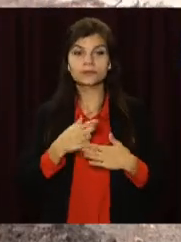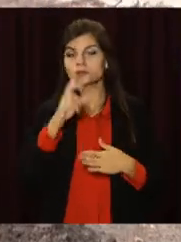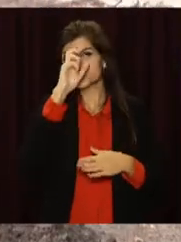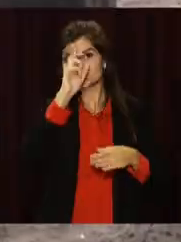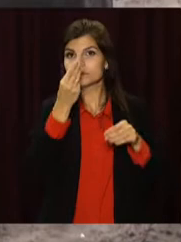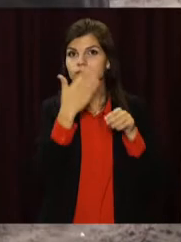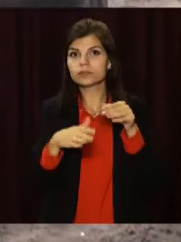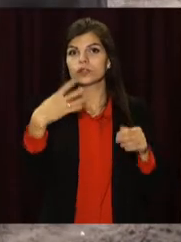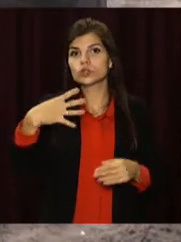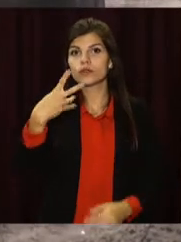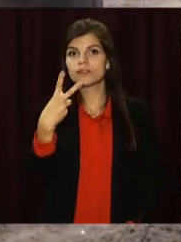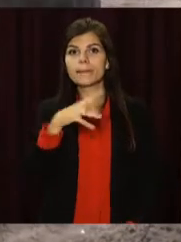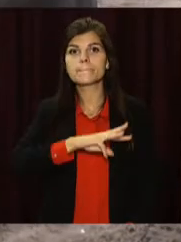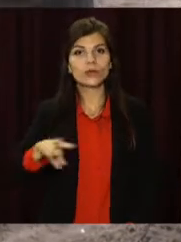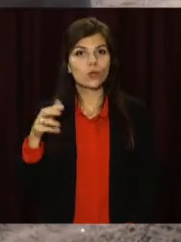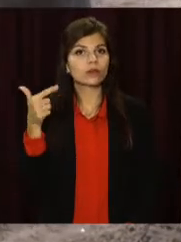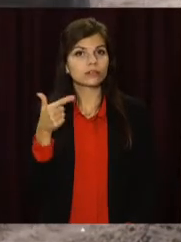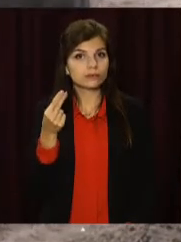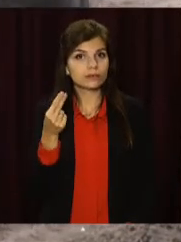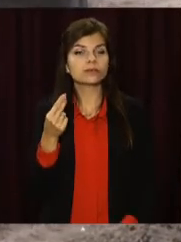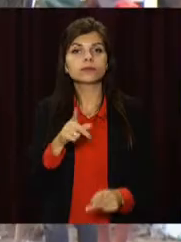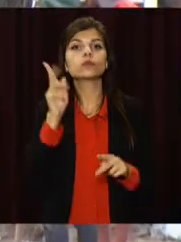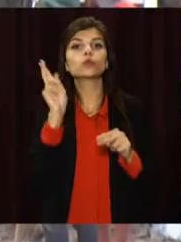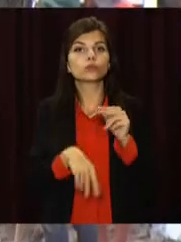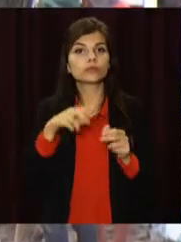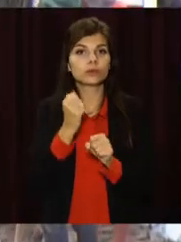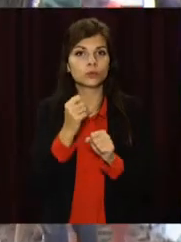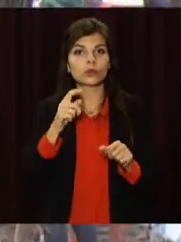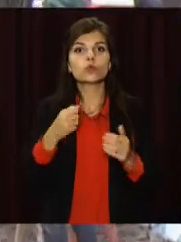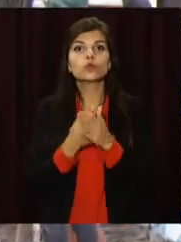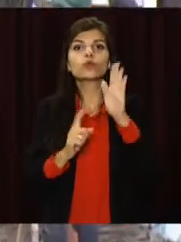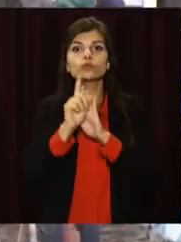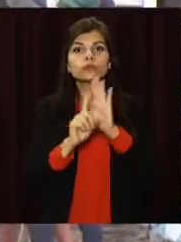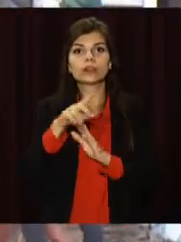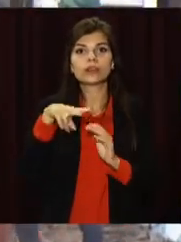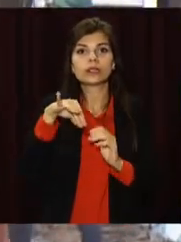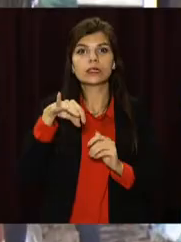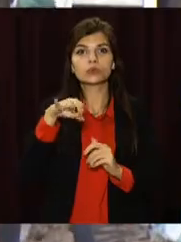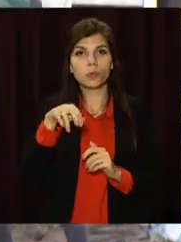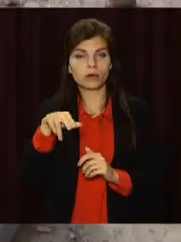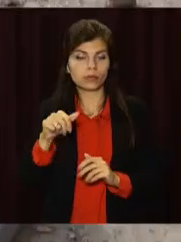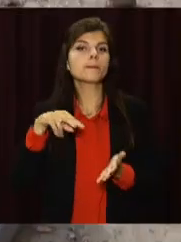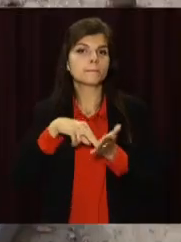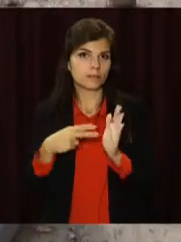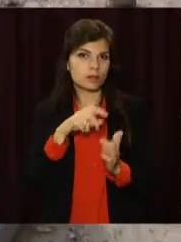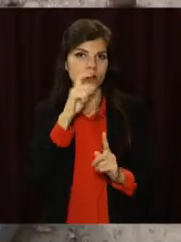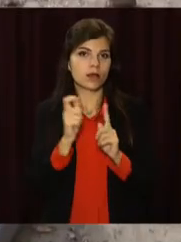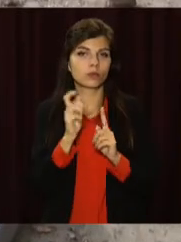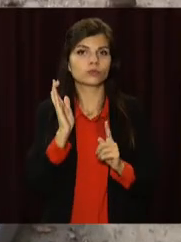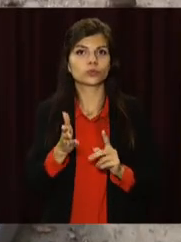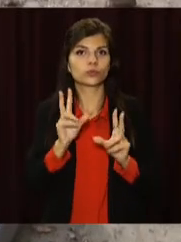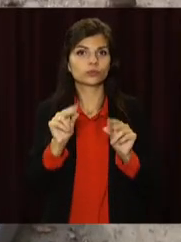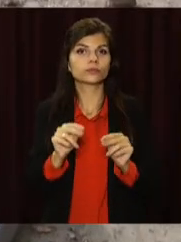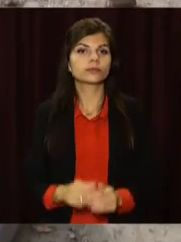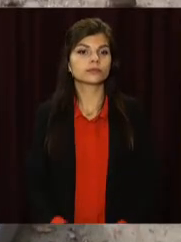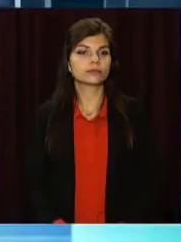бюджету виділили 42 мільйони гривень. Завершити роботи планують вже до початку листопада. Марія Требушенко, Володимир Туркулець, Open News, телеканал